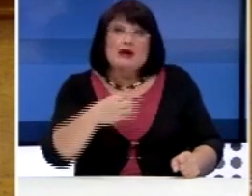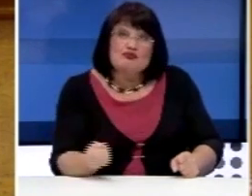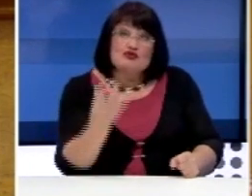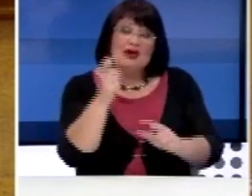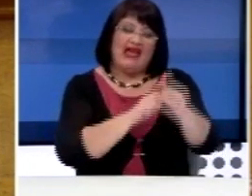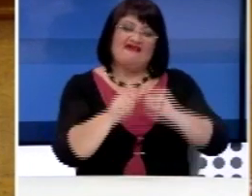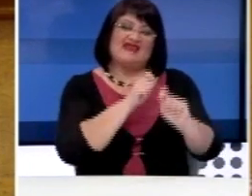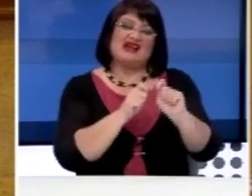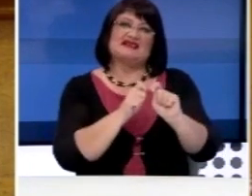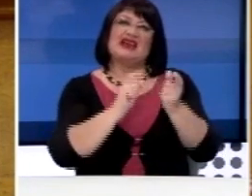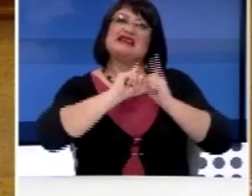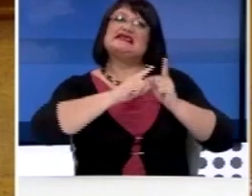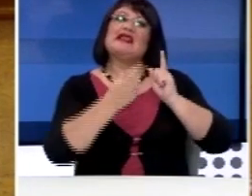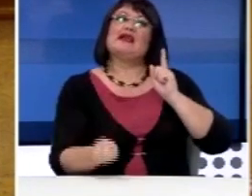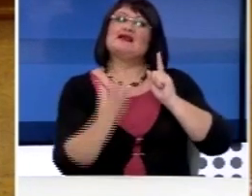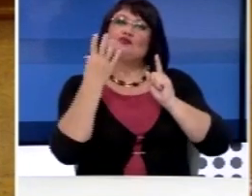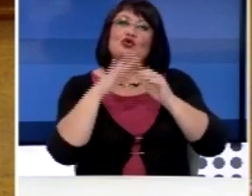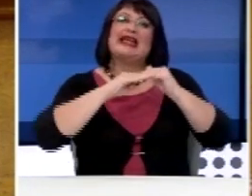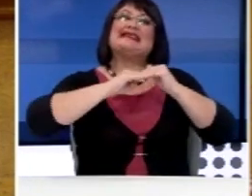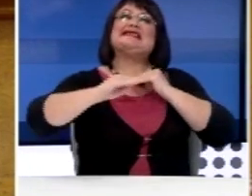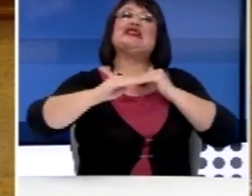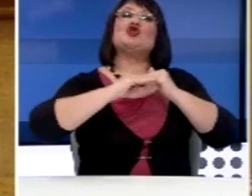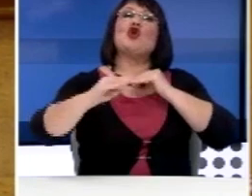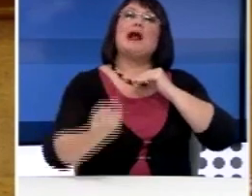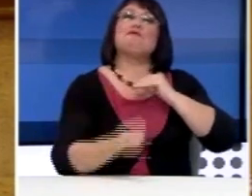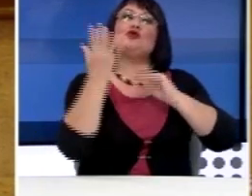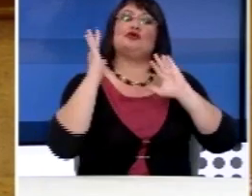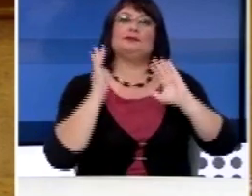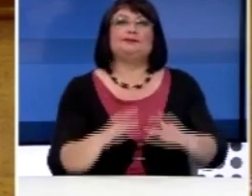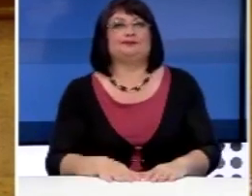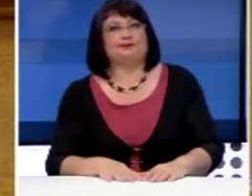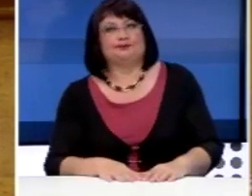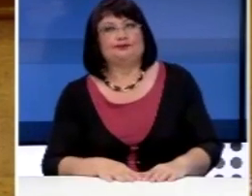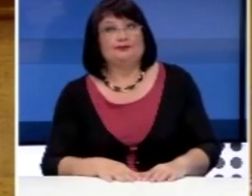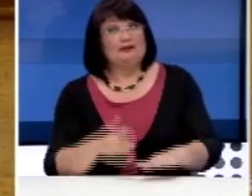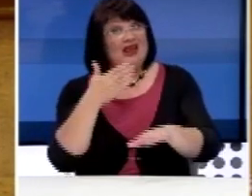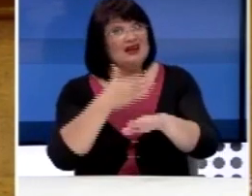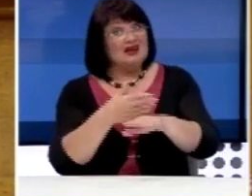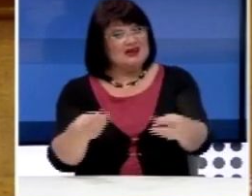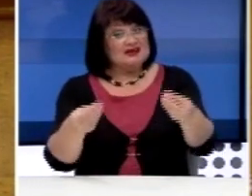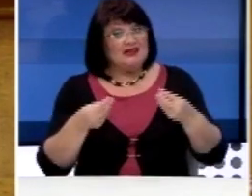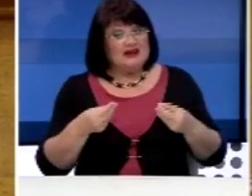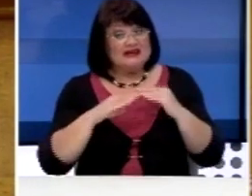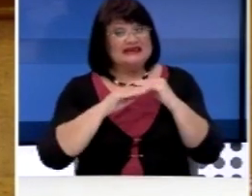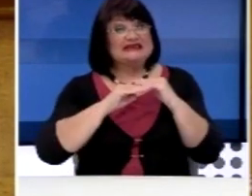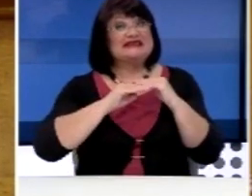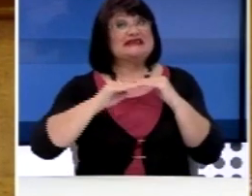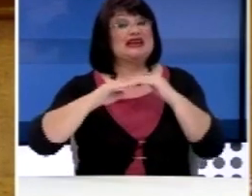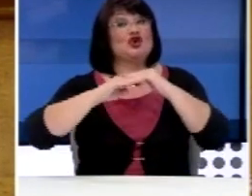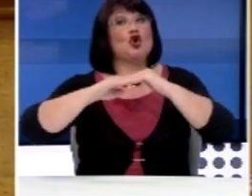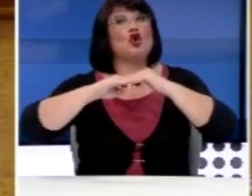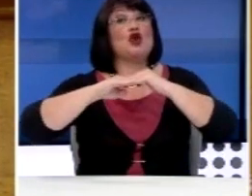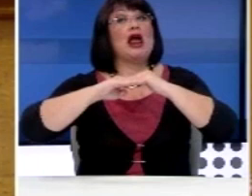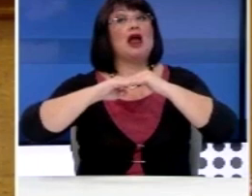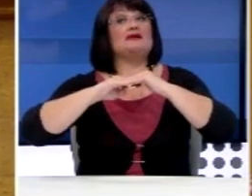σύνορα, υπογράφτηκαν οι νέες συνθήκες. Ποιος μπορεί λοιπόν να εγγυηθεί τα σύνορα της χώρας μας,